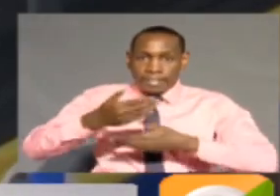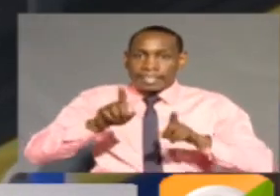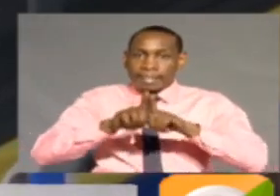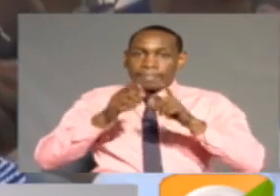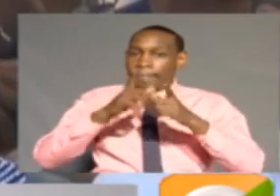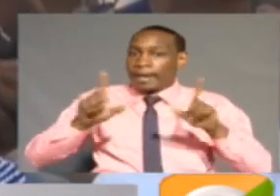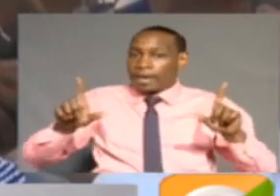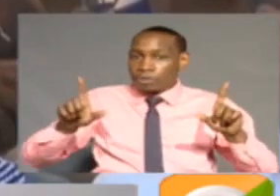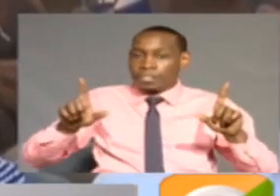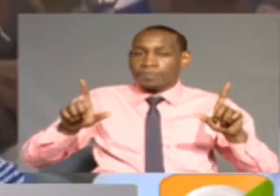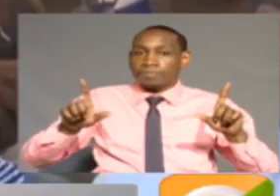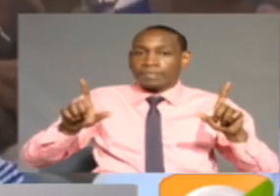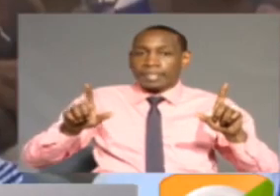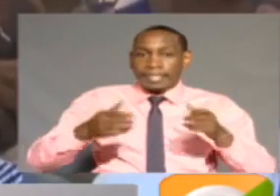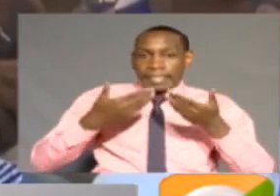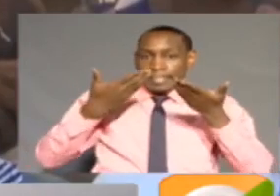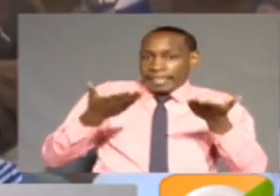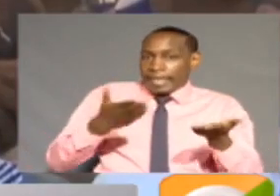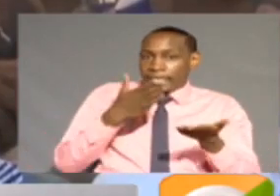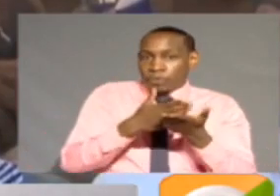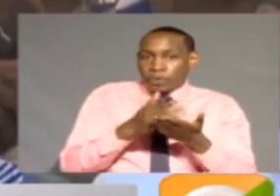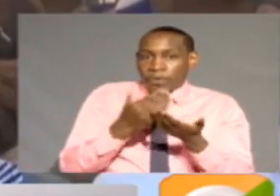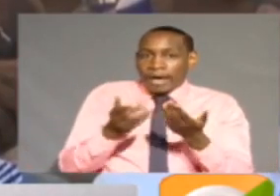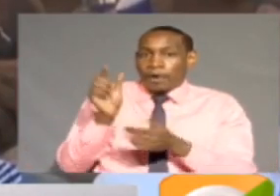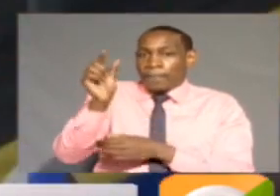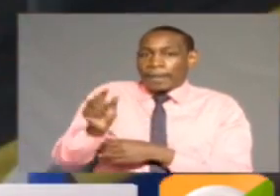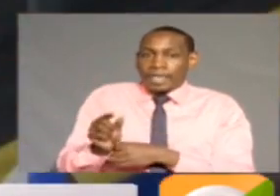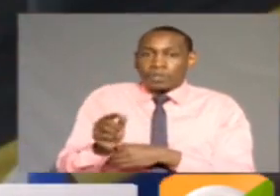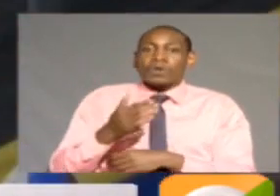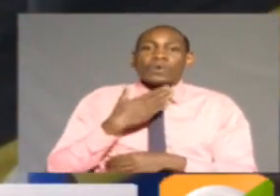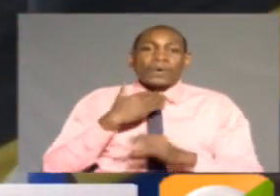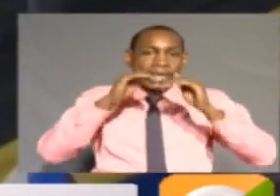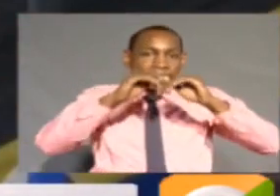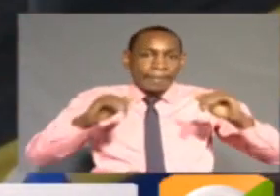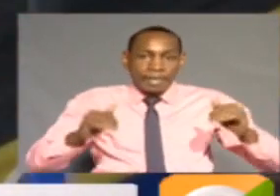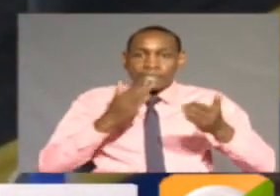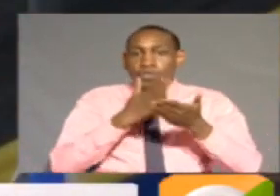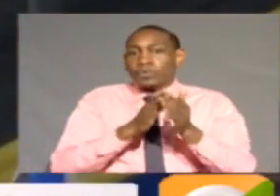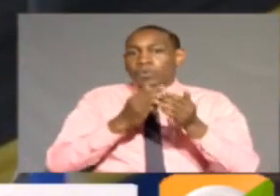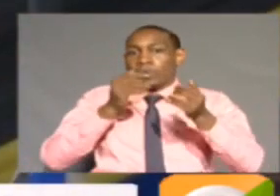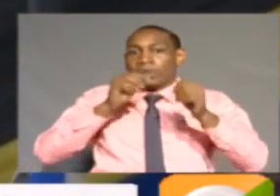moja. Sasa kweli mtu akijaribu kututenganisha anaweza kweli?